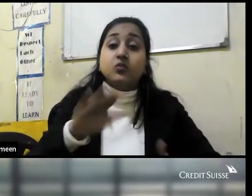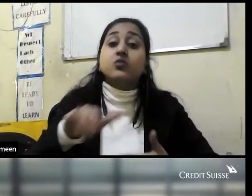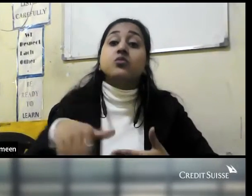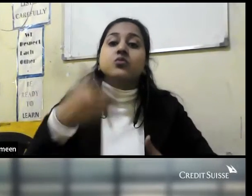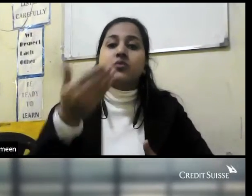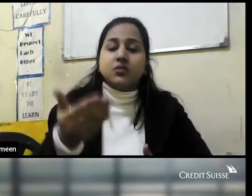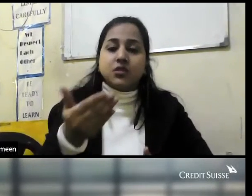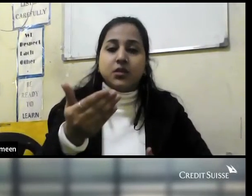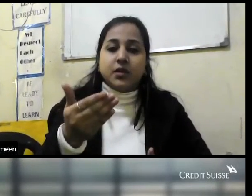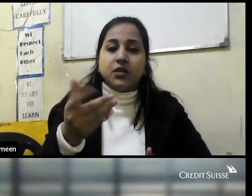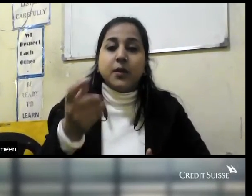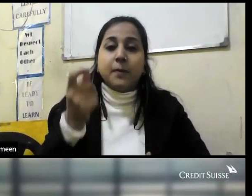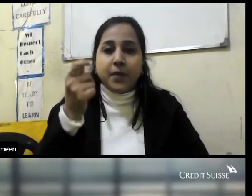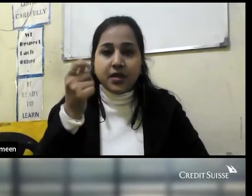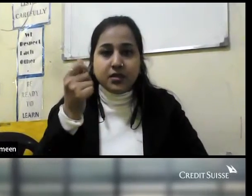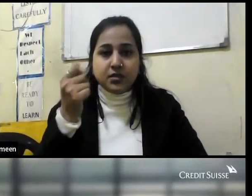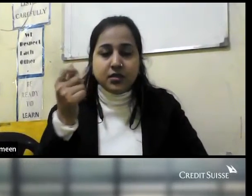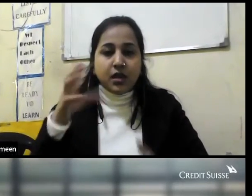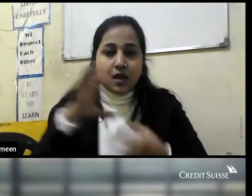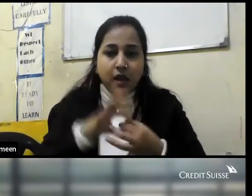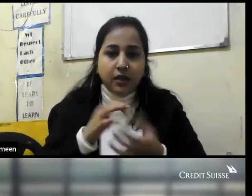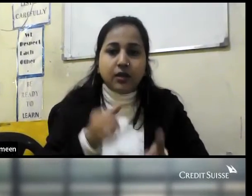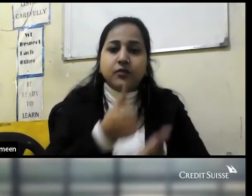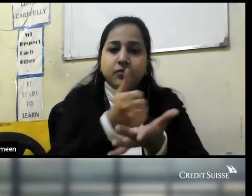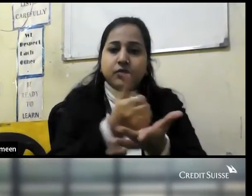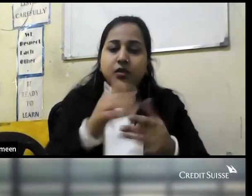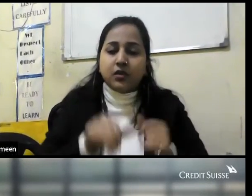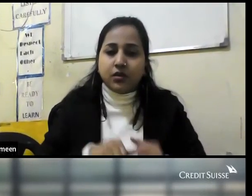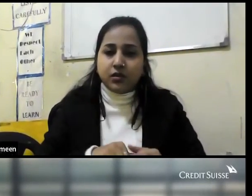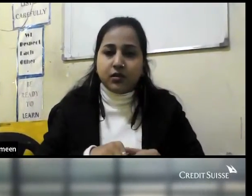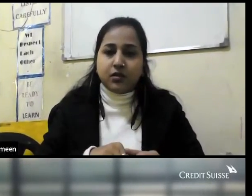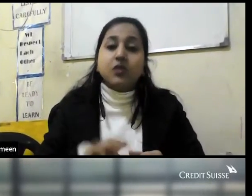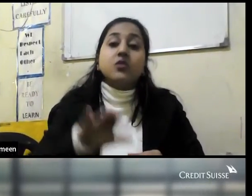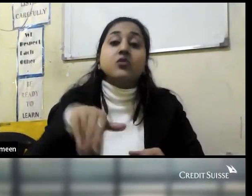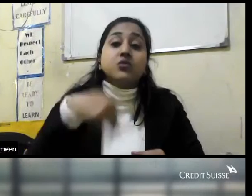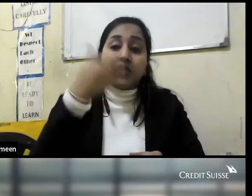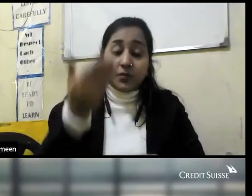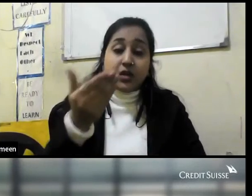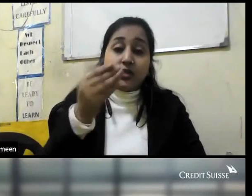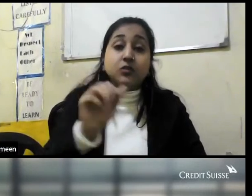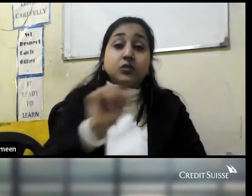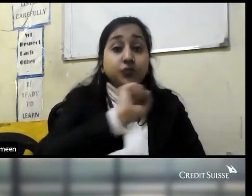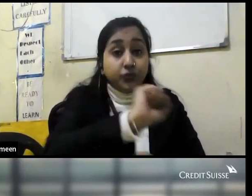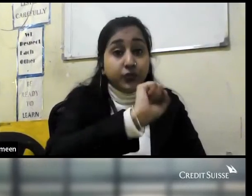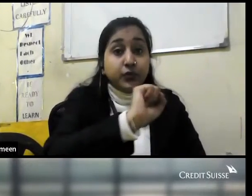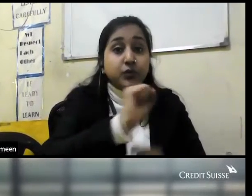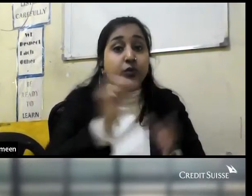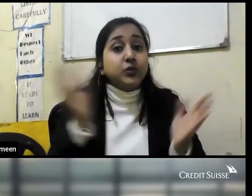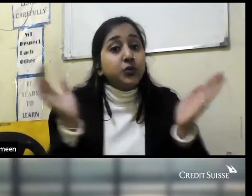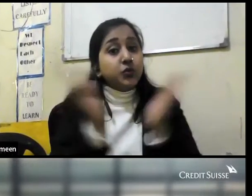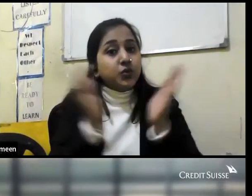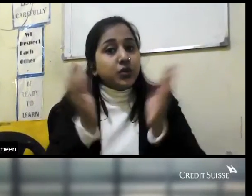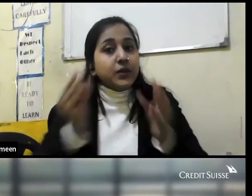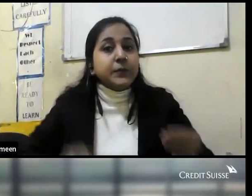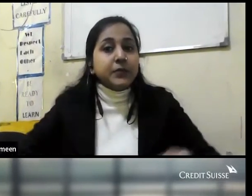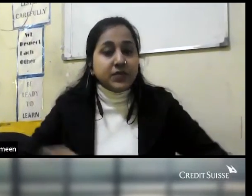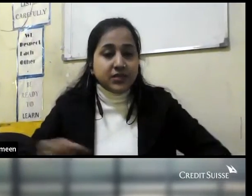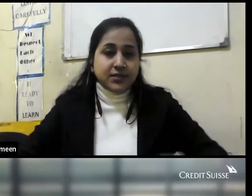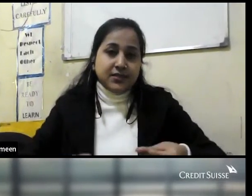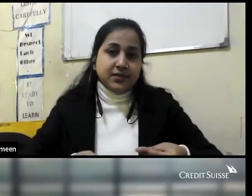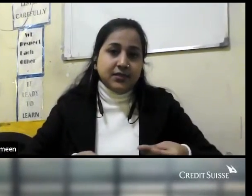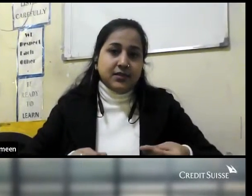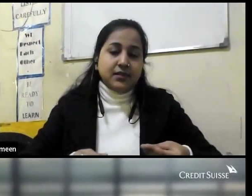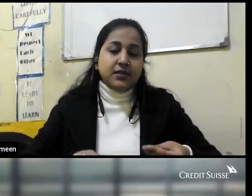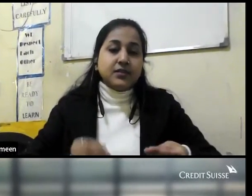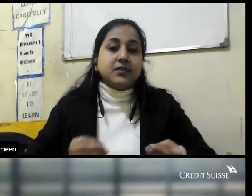एक्सेस टू फाइनेंस प्रोवाइड कर रहे हैं सो दैट दे आर एबल टू बिकम एंटरप्रेन्योर्स. सो सिर्फ वो खुद एम्प्लॉयड नहीं हो और भी 10 लोगों को एम्प्लॉय करें. ये